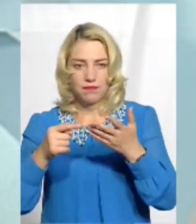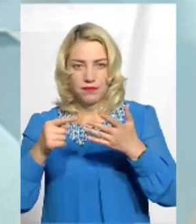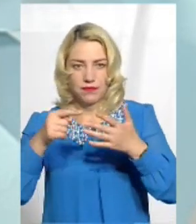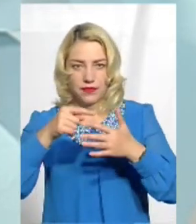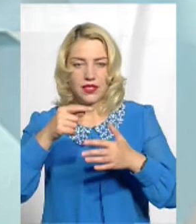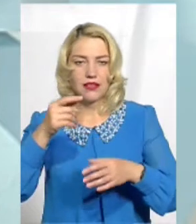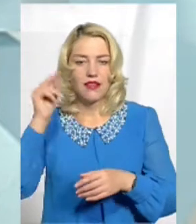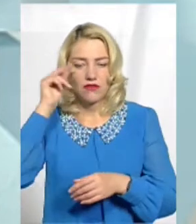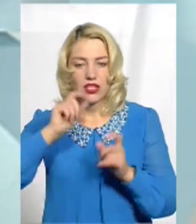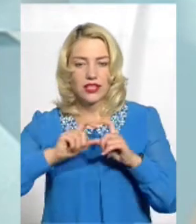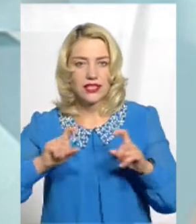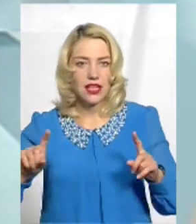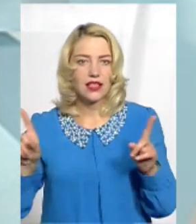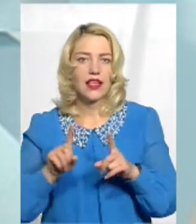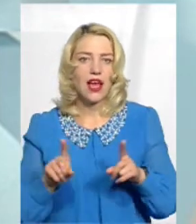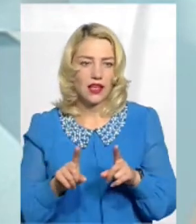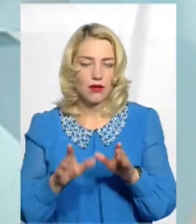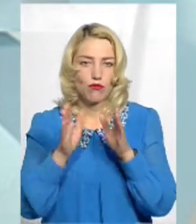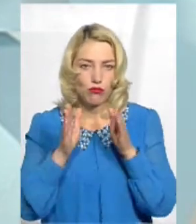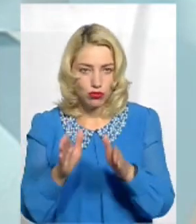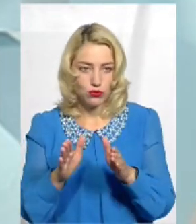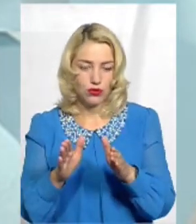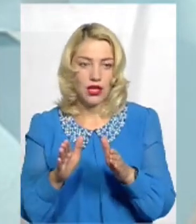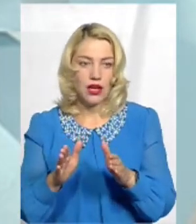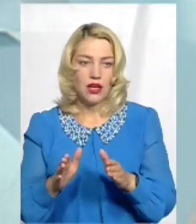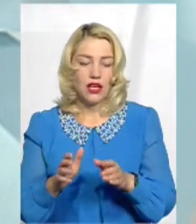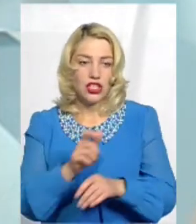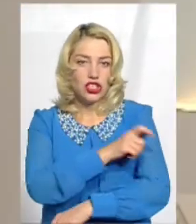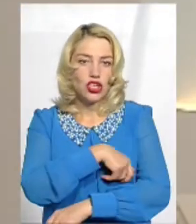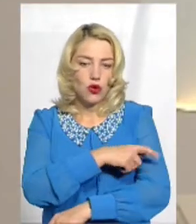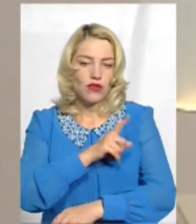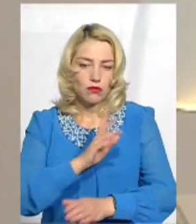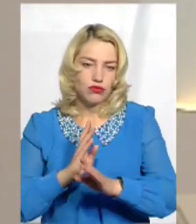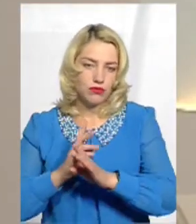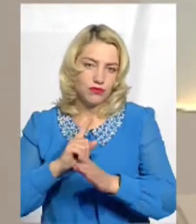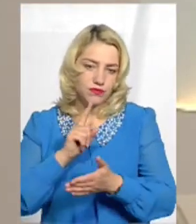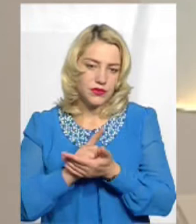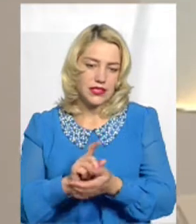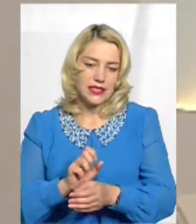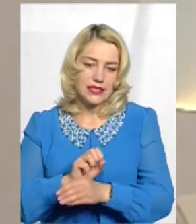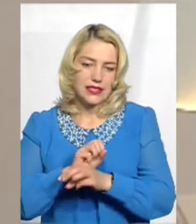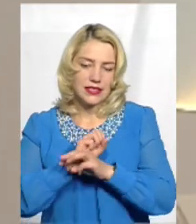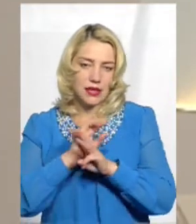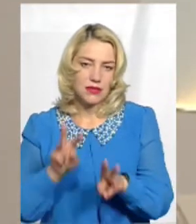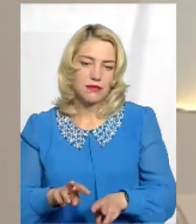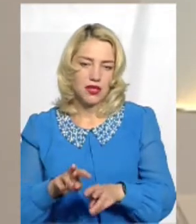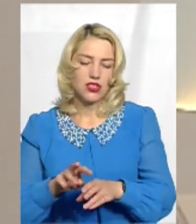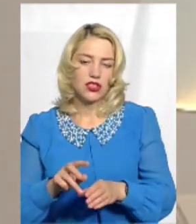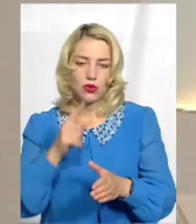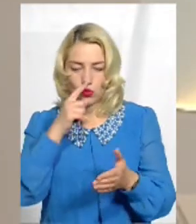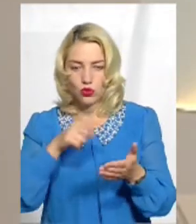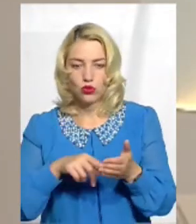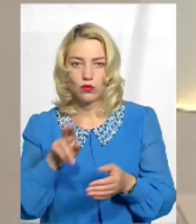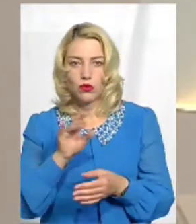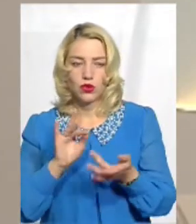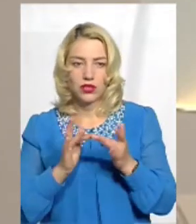закладів, які будуть, черговість, які буде забезпечений цей широкосмуговий доступ до інтернету. На